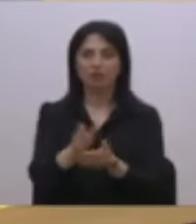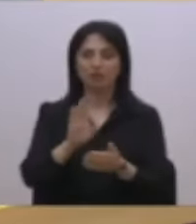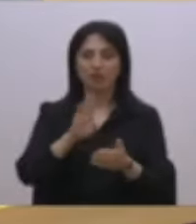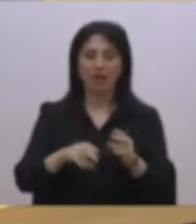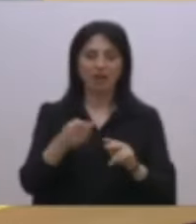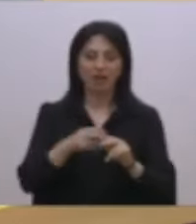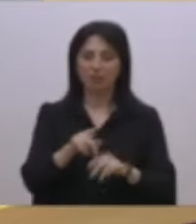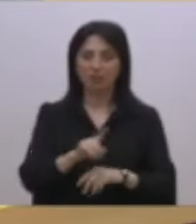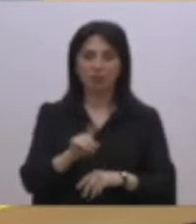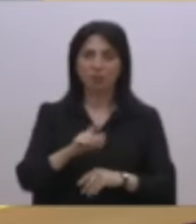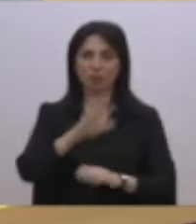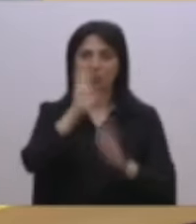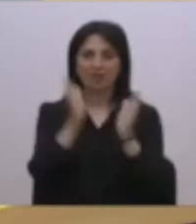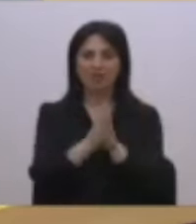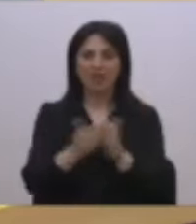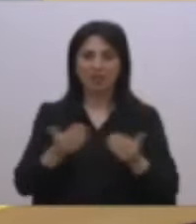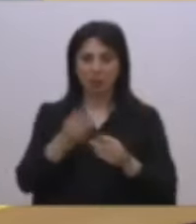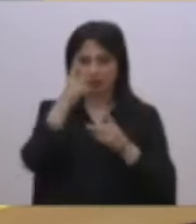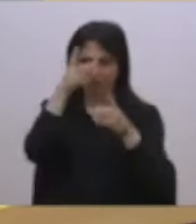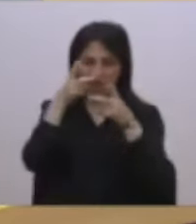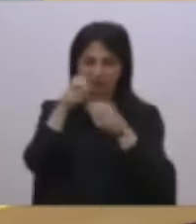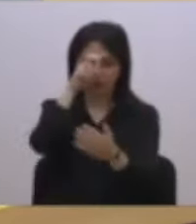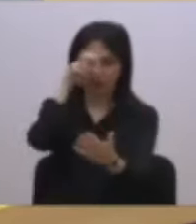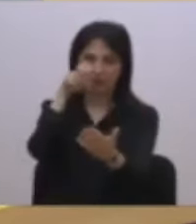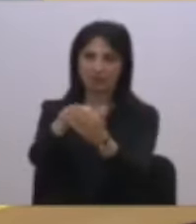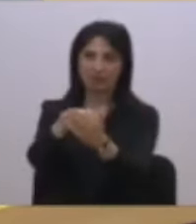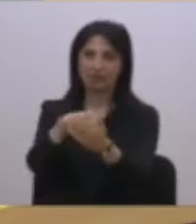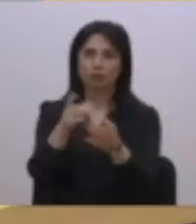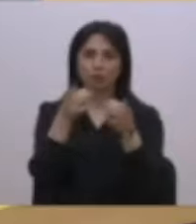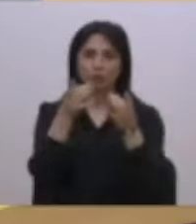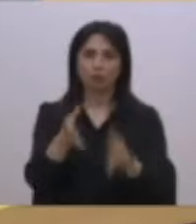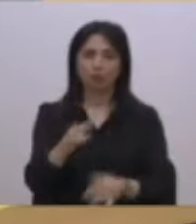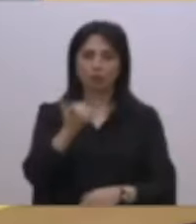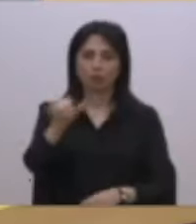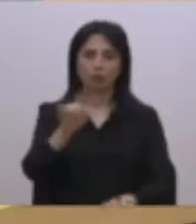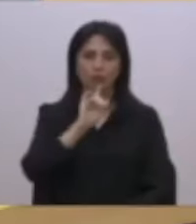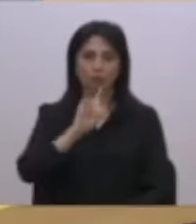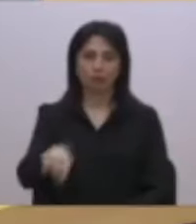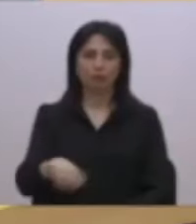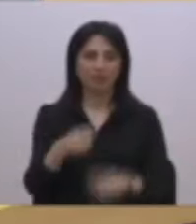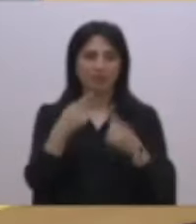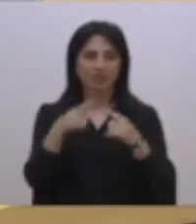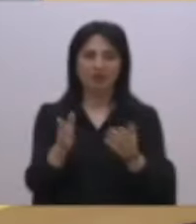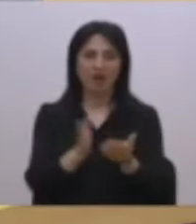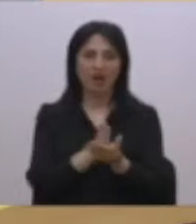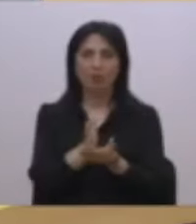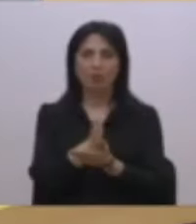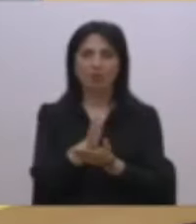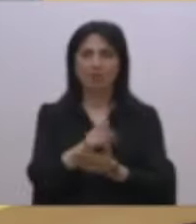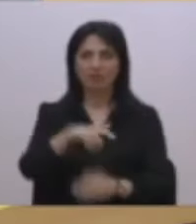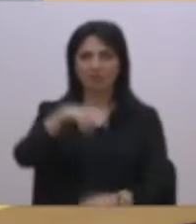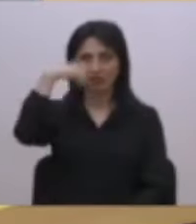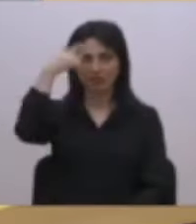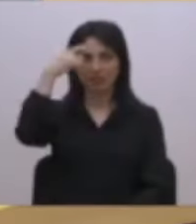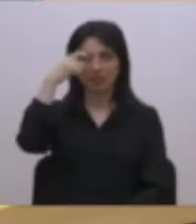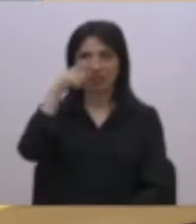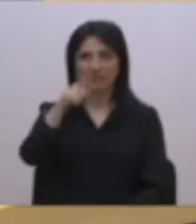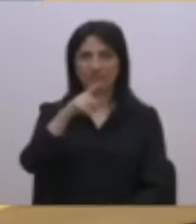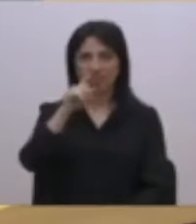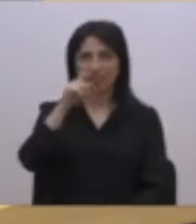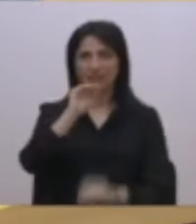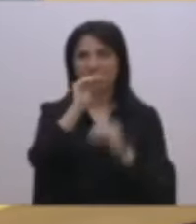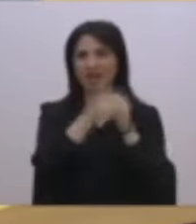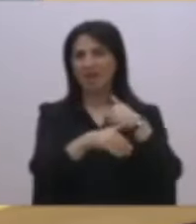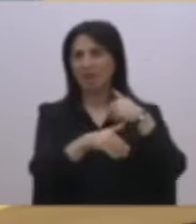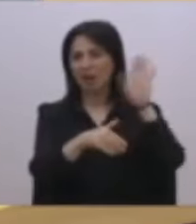გარდა იმისა, რომ მთელი ცხოვრება ამ სტიგმით იაროთ, უბრალოდ არ გექნება. სხვა გამოსავალი, ბიძინა ივანიშვილი